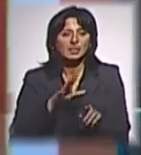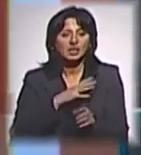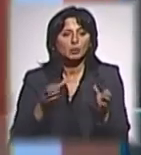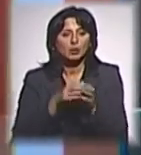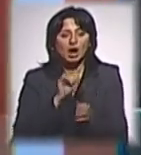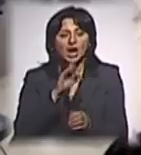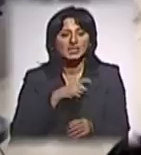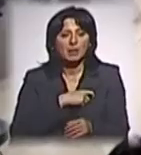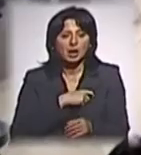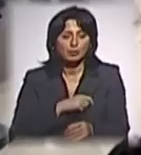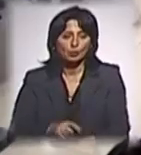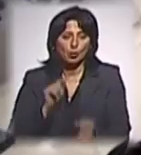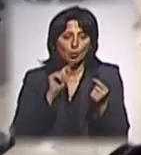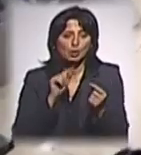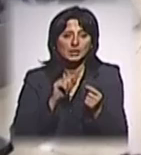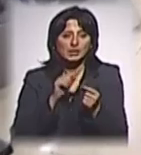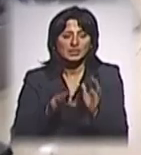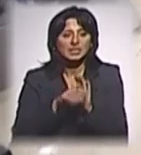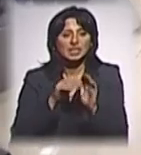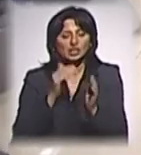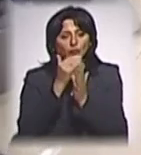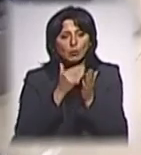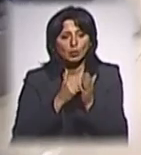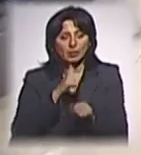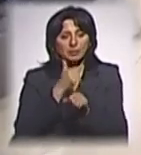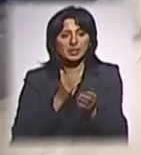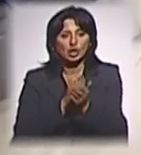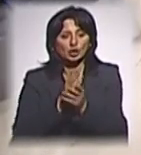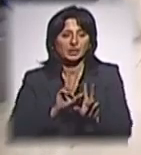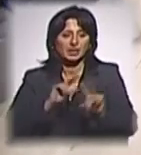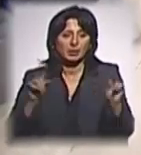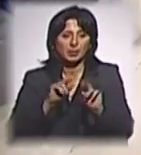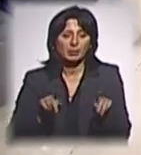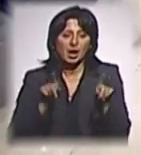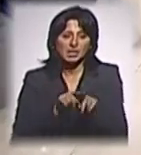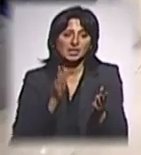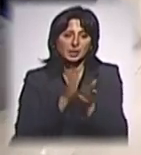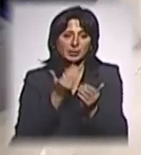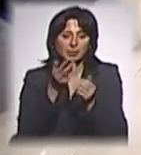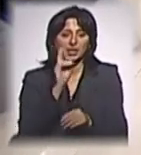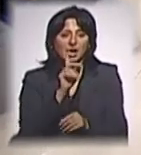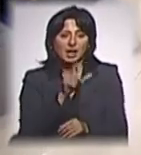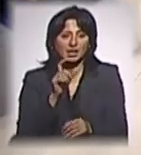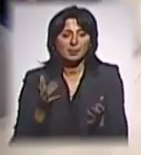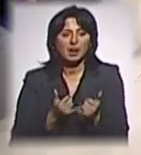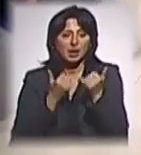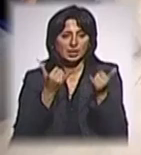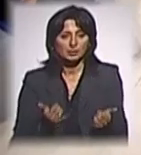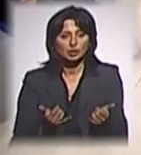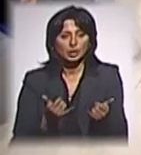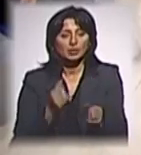ბლოკ არასაპარლამენტო ოპოზიციის. საარჩევნო პროგრამა, პრიორიტეტები, დაპირებები, ასეთები არიან მათი კანდიდატები,